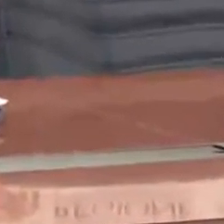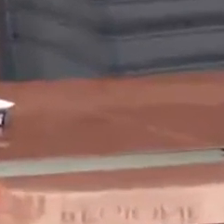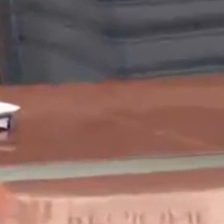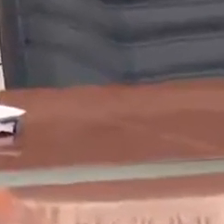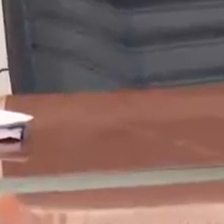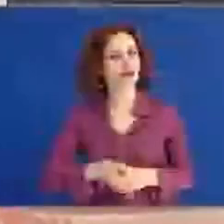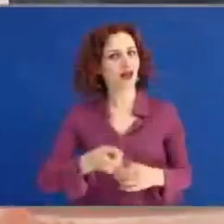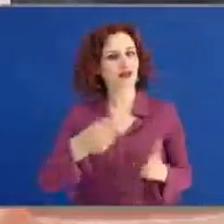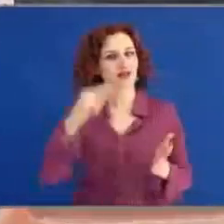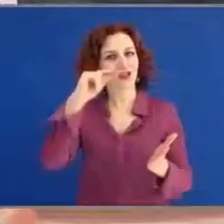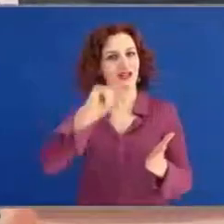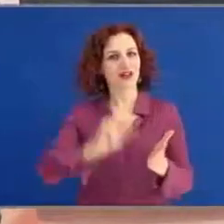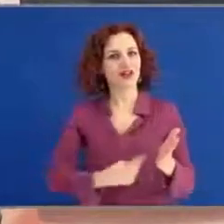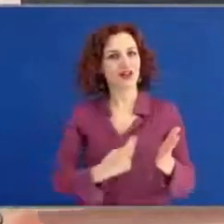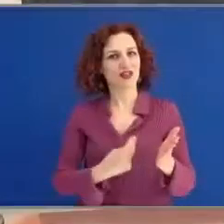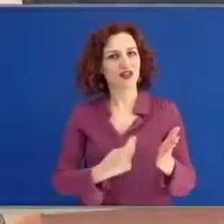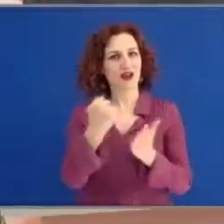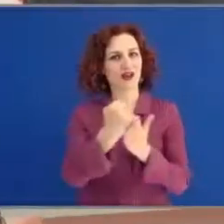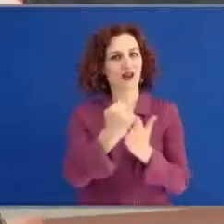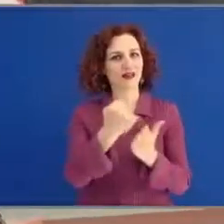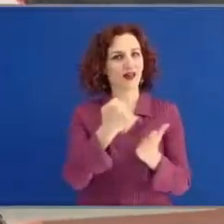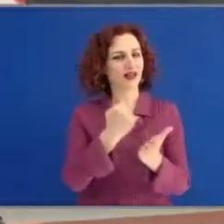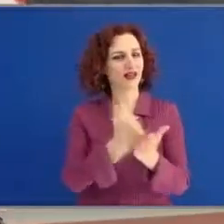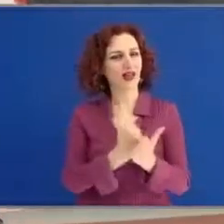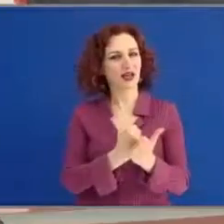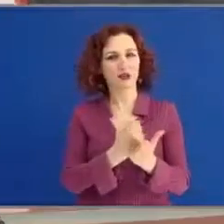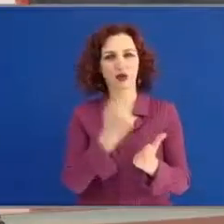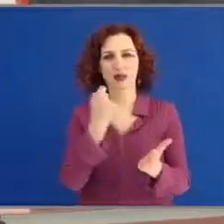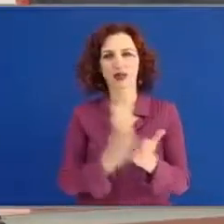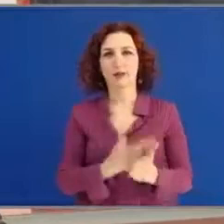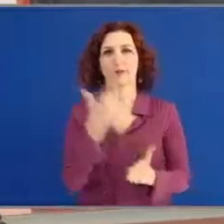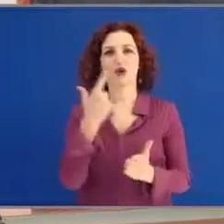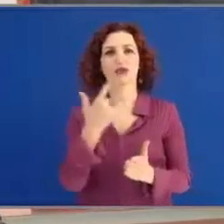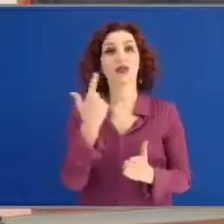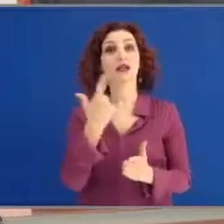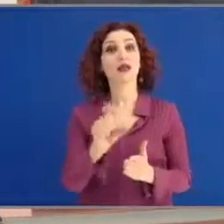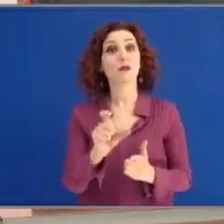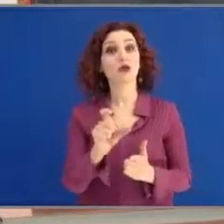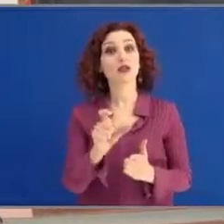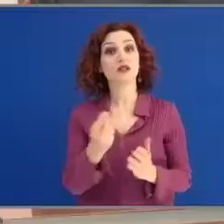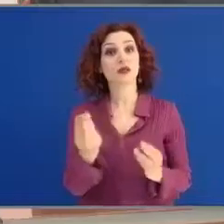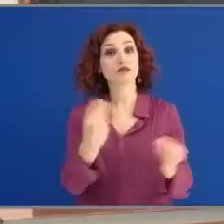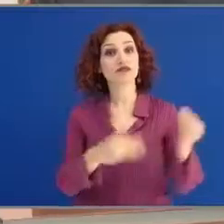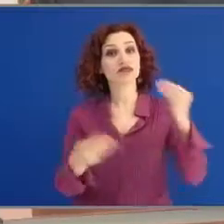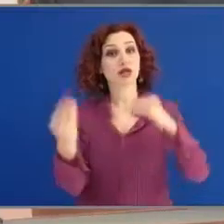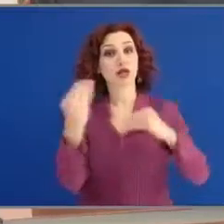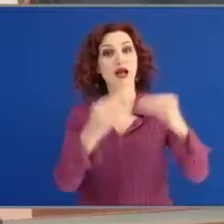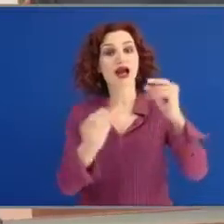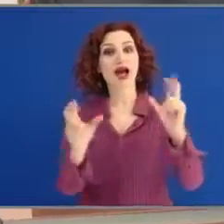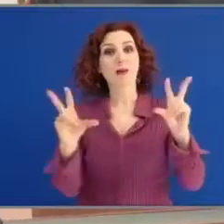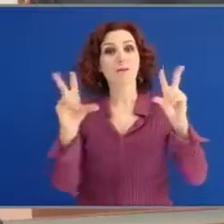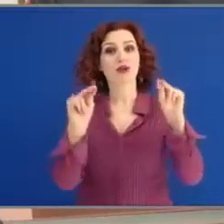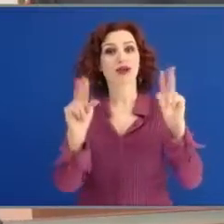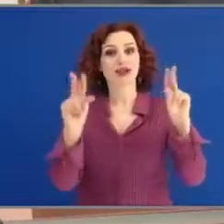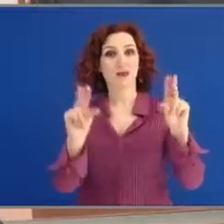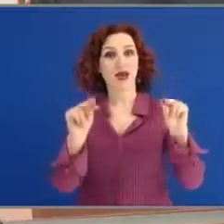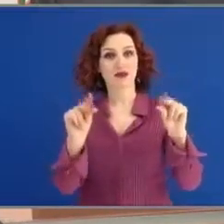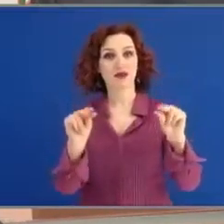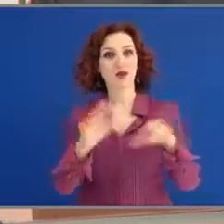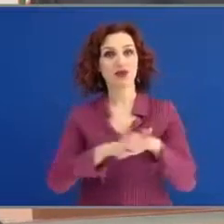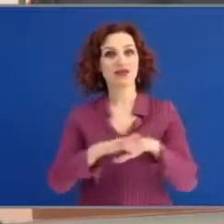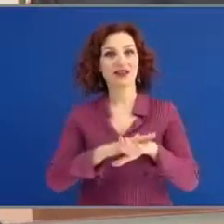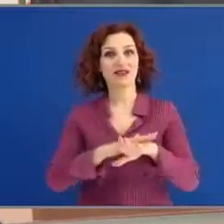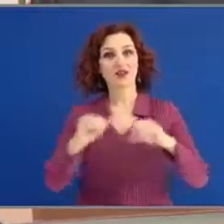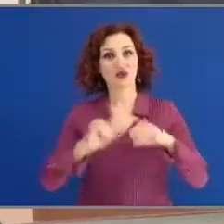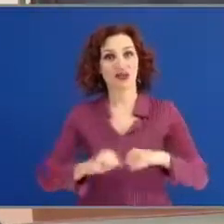un decreto essenziale per l'ammodernamento del servizio sanitario regionale,